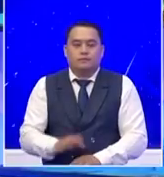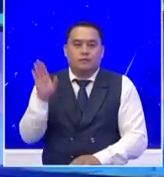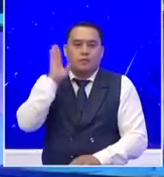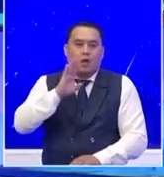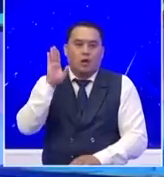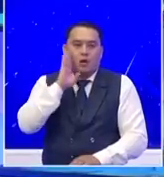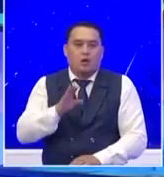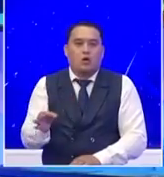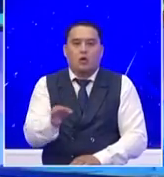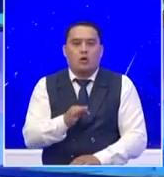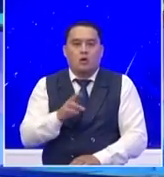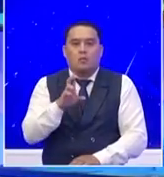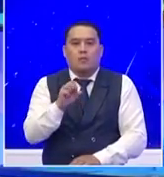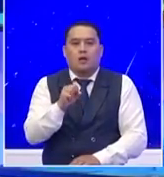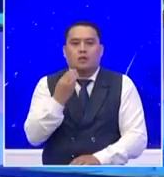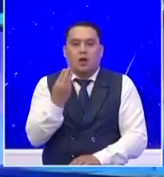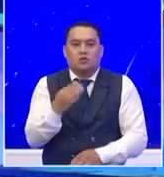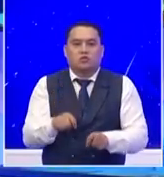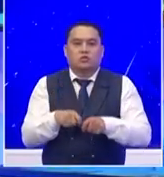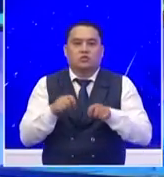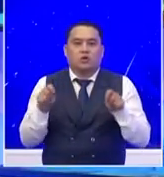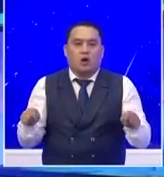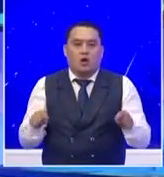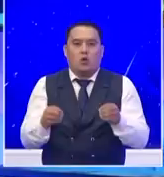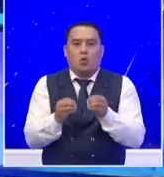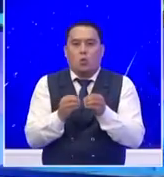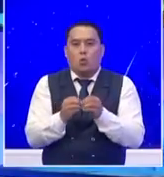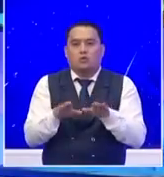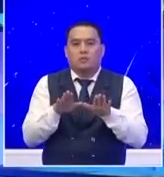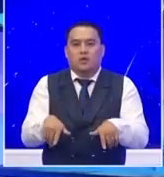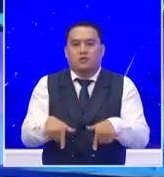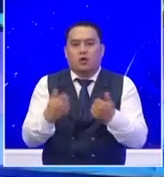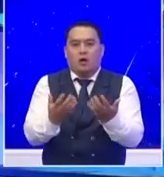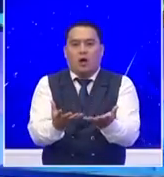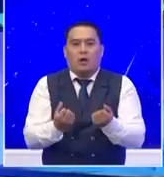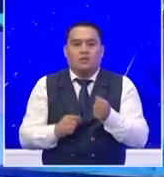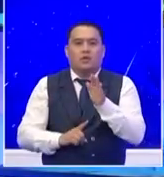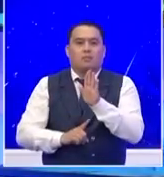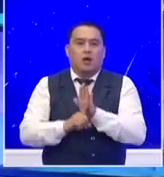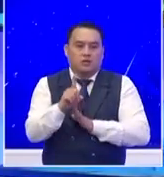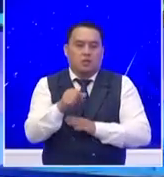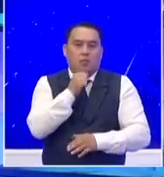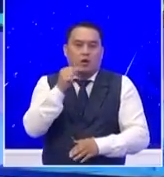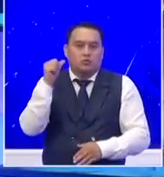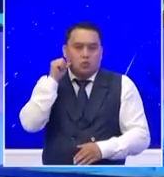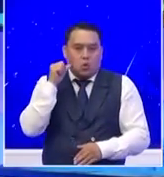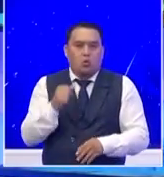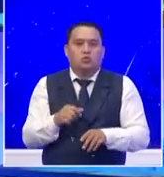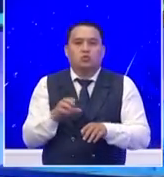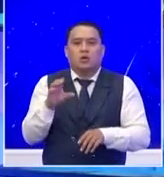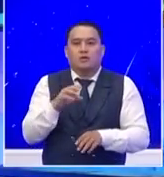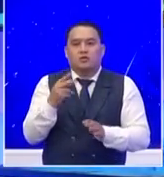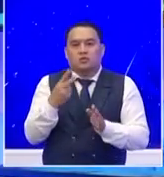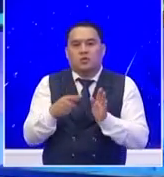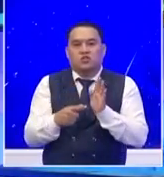Балқаш көлі демалушылар үшін ашық. Қазір аумақта 10-ға жуық демалыс орны туристерді қабылдай бастады. Былтыр өңірдің солтүстігіндегі